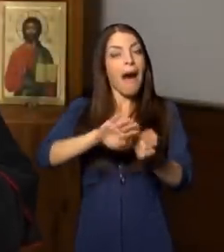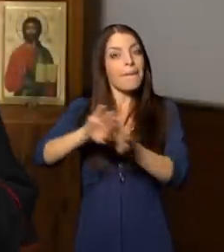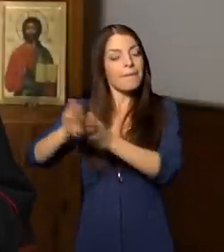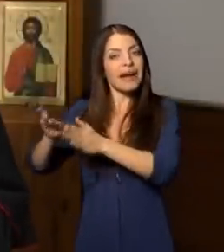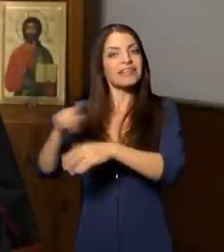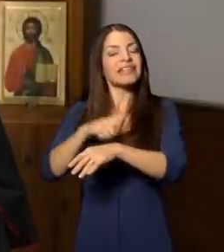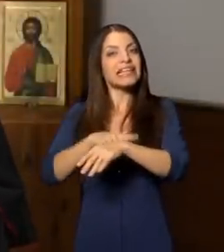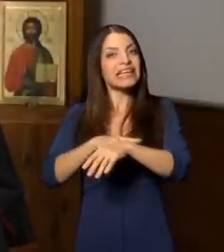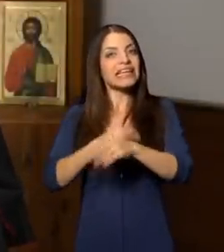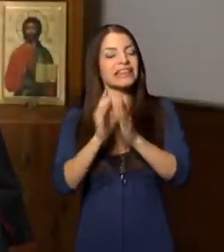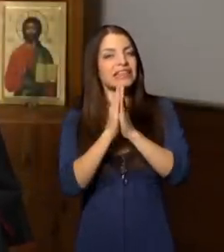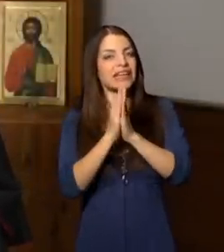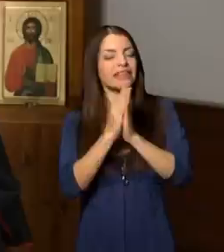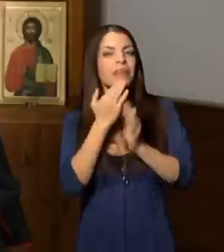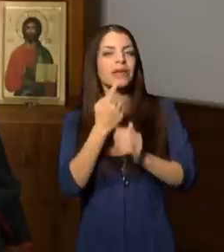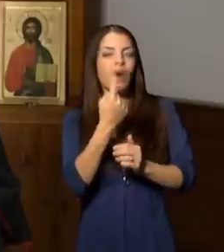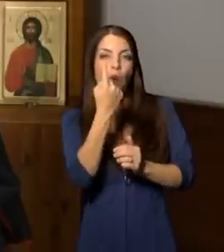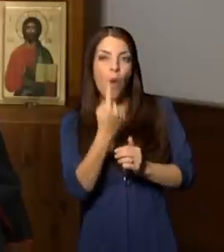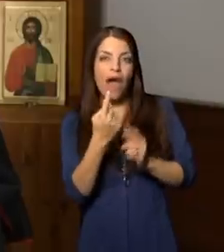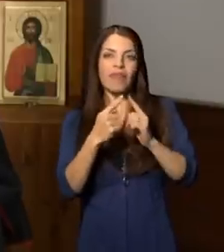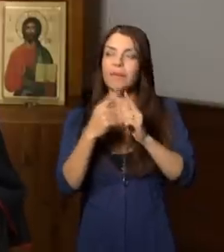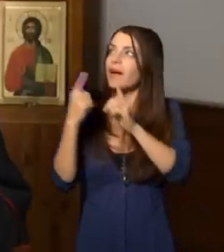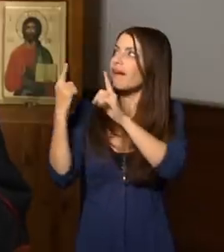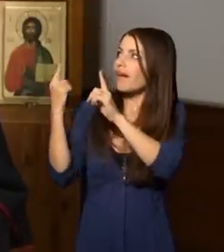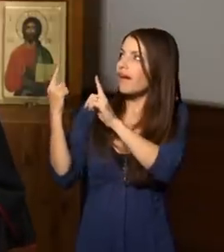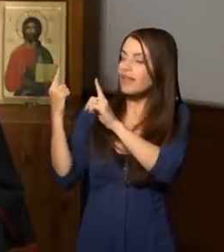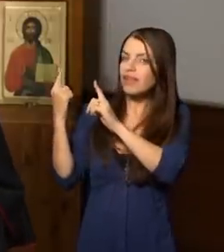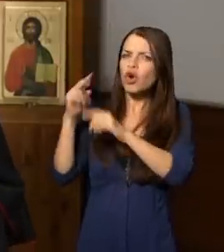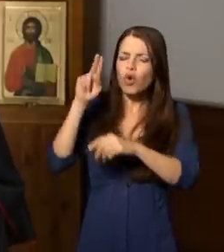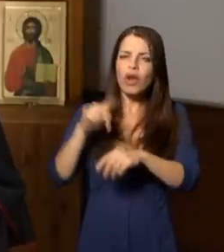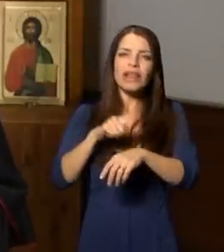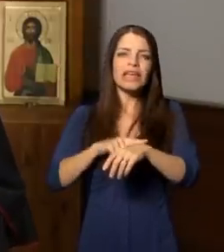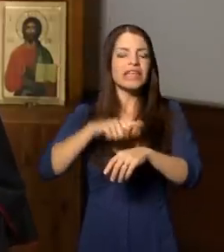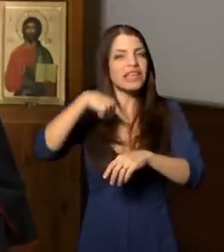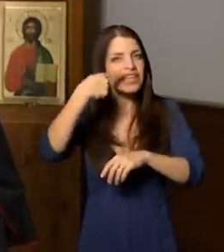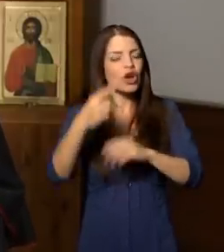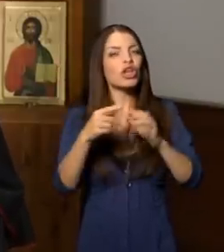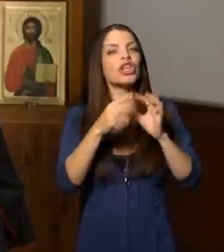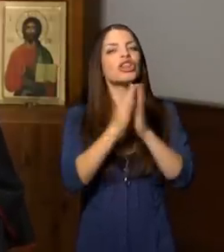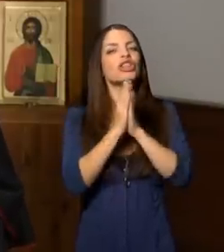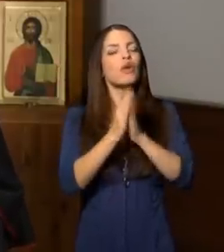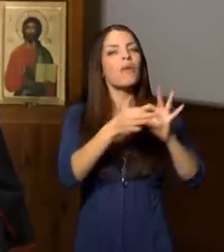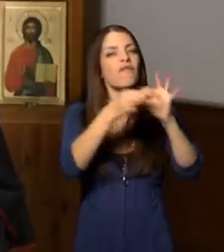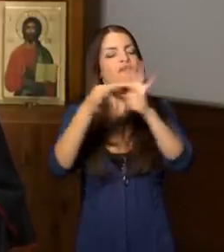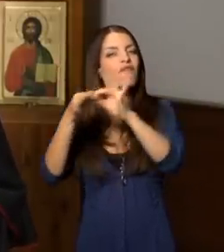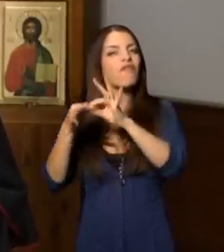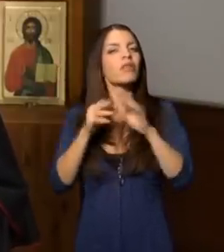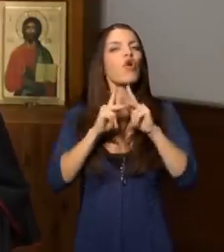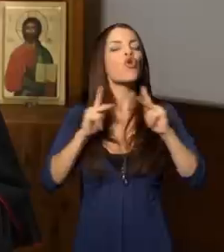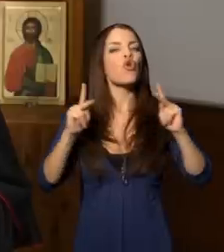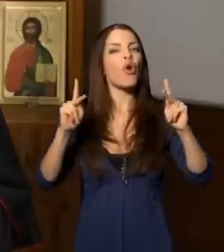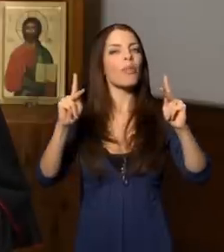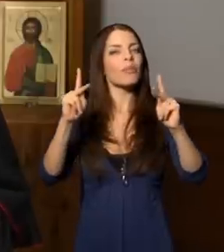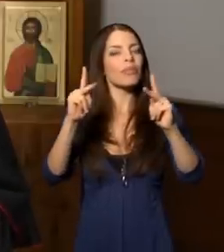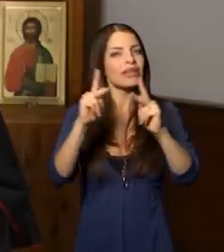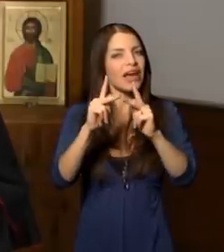fihom aħna nkunu waħedna mal-Mulej, hemm mumenti oħra meta nitolbu bħala komunità.